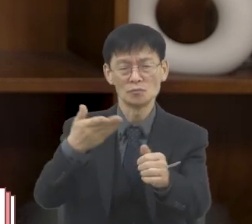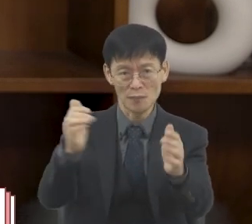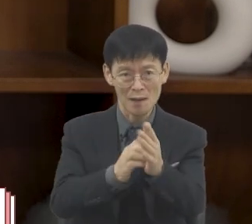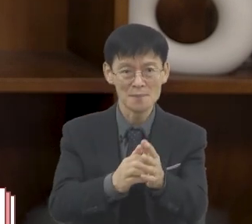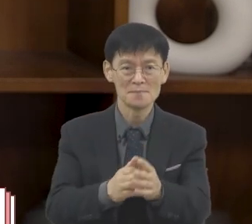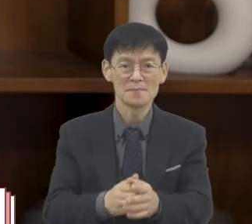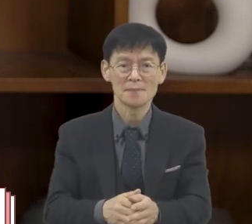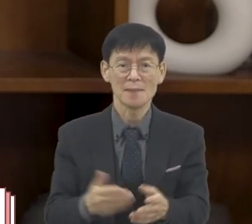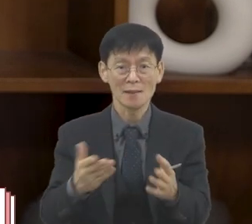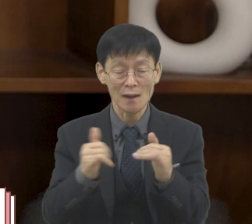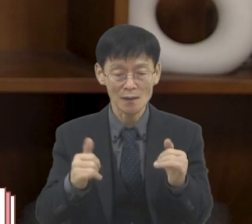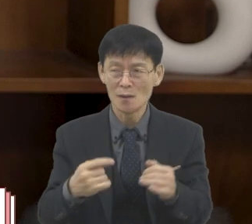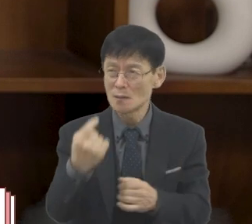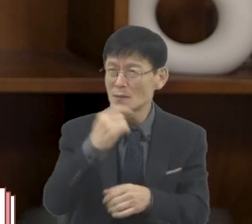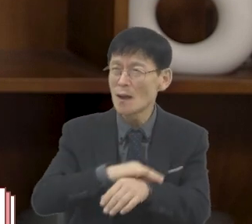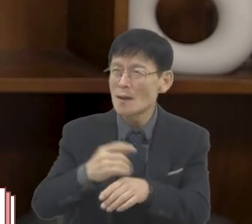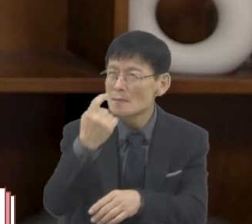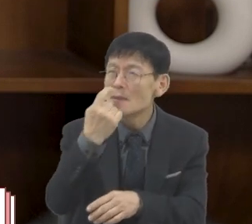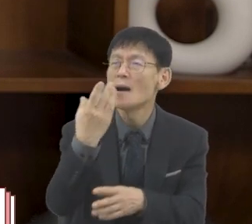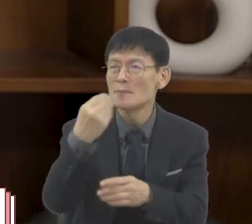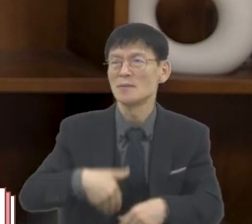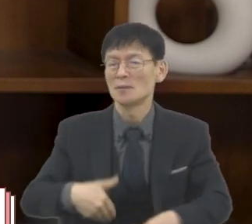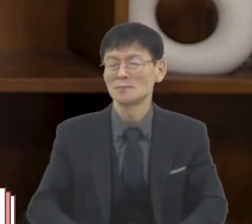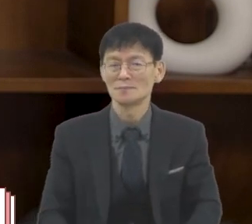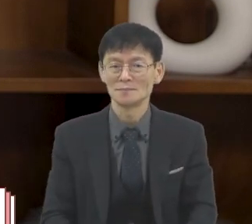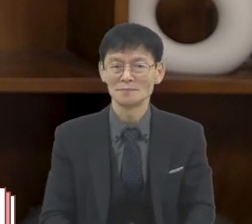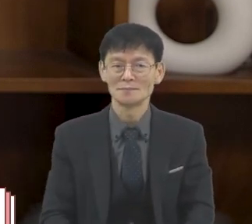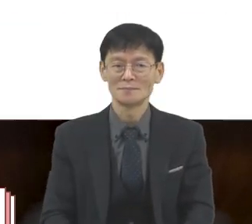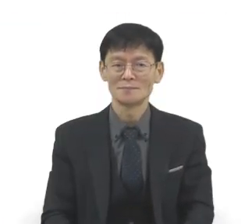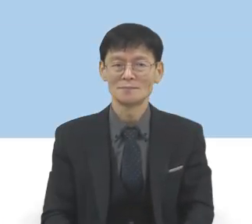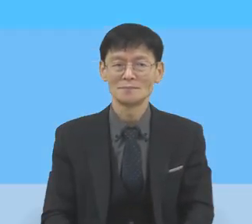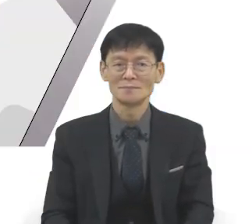하고 근로자는 교육을 성실하게 받아야 합니다.